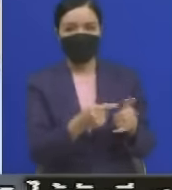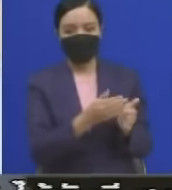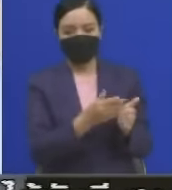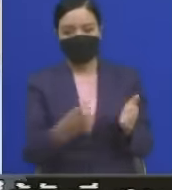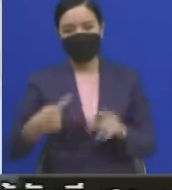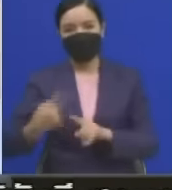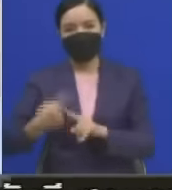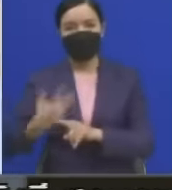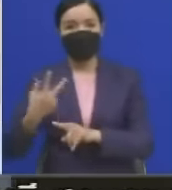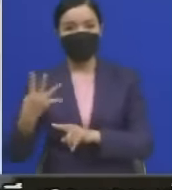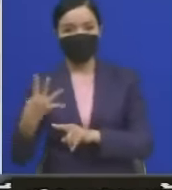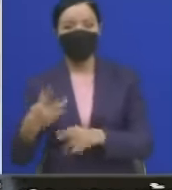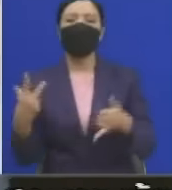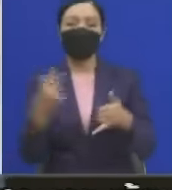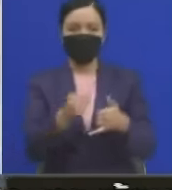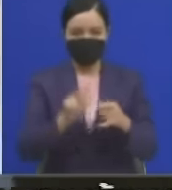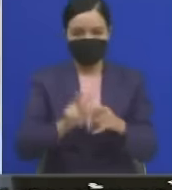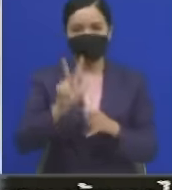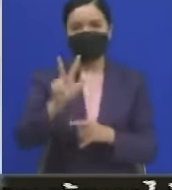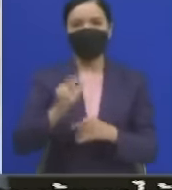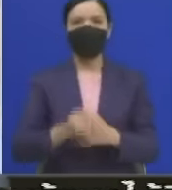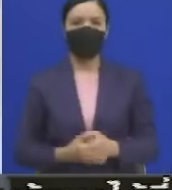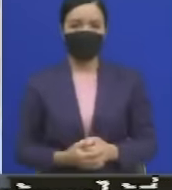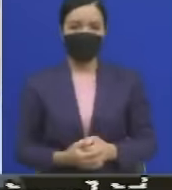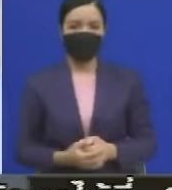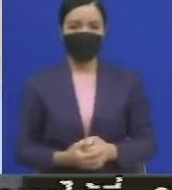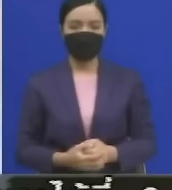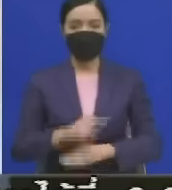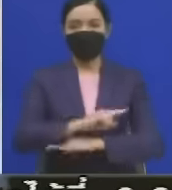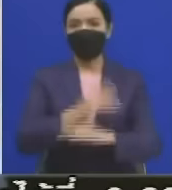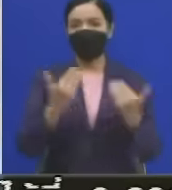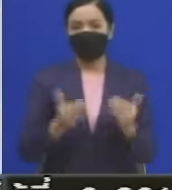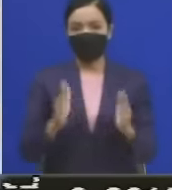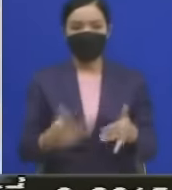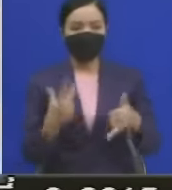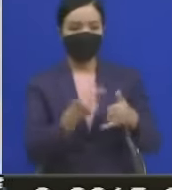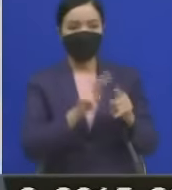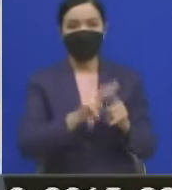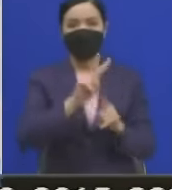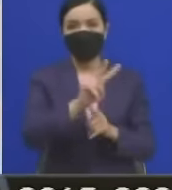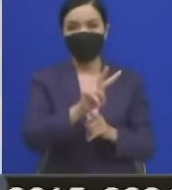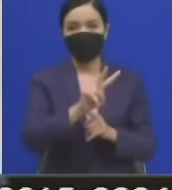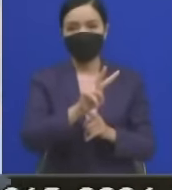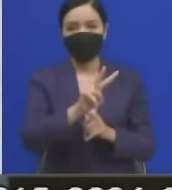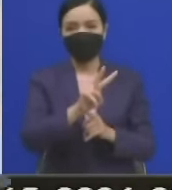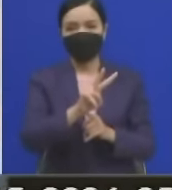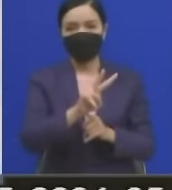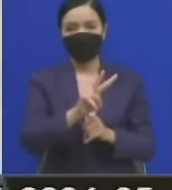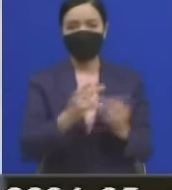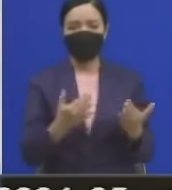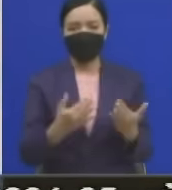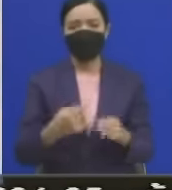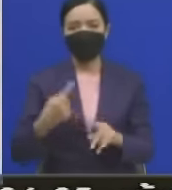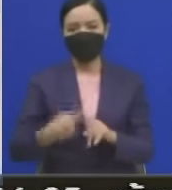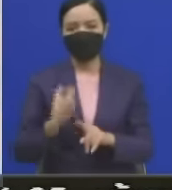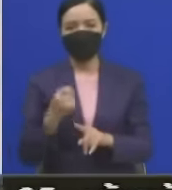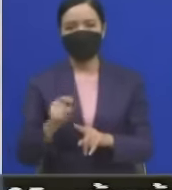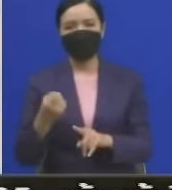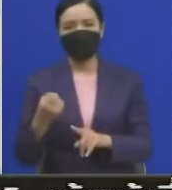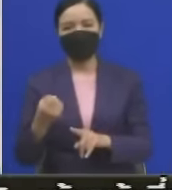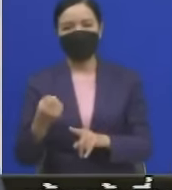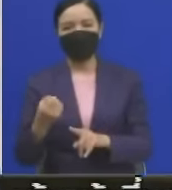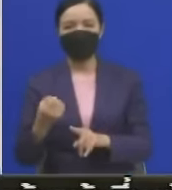าณ 3-4 เดือนขึ้นไปแล้วก็ไล่ทยอยฉีดวันนี้คนที่เพิ่งฉีดเข็ม2แถวๆเดือนพฤศจิกายนธันวาก็ยังไม่ควรจะรับเข็ม